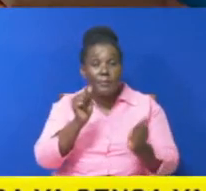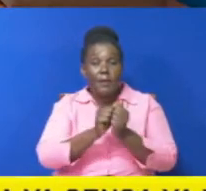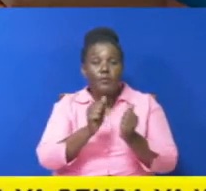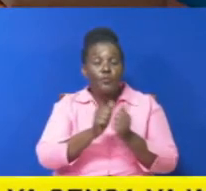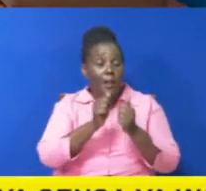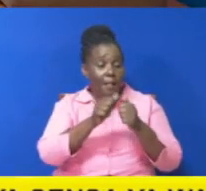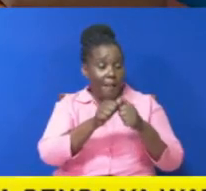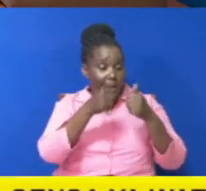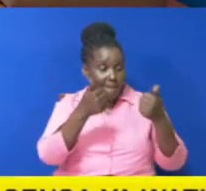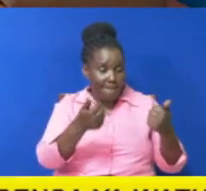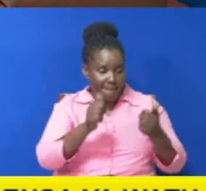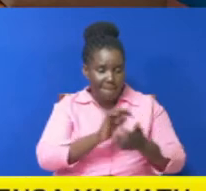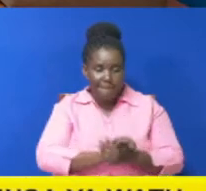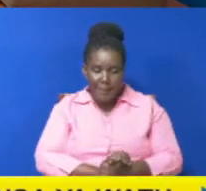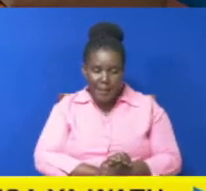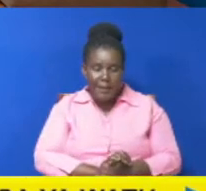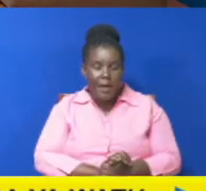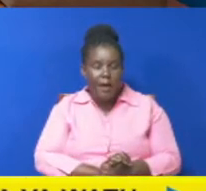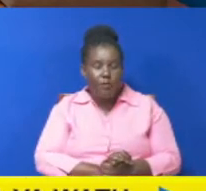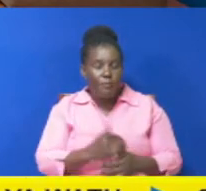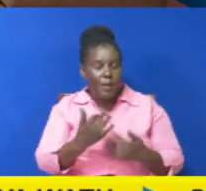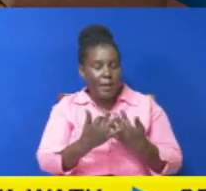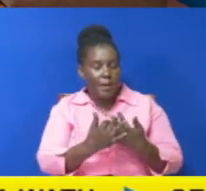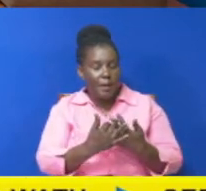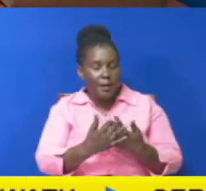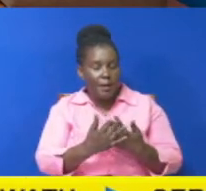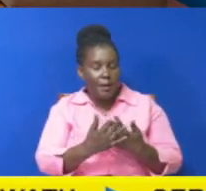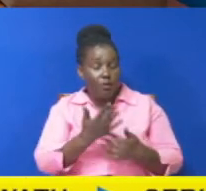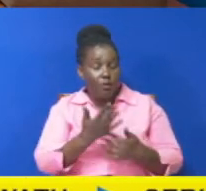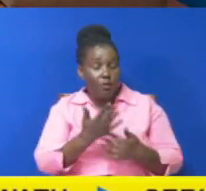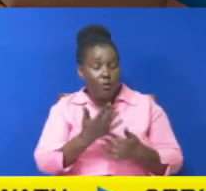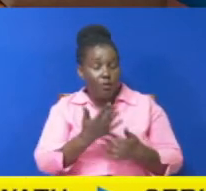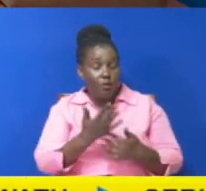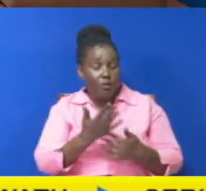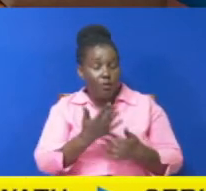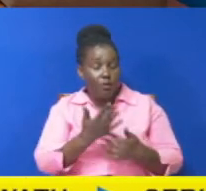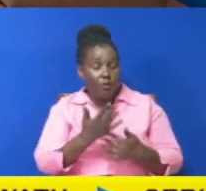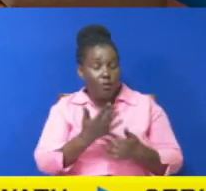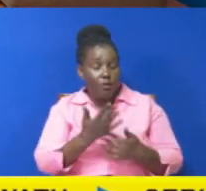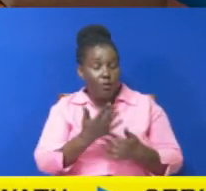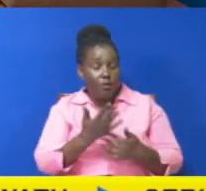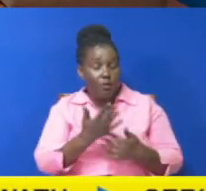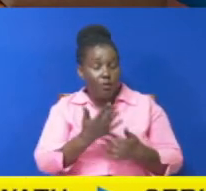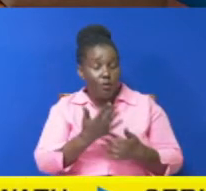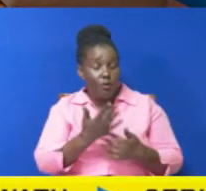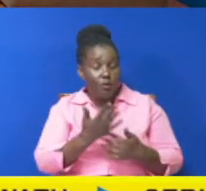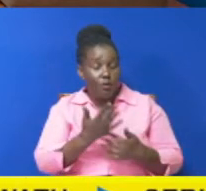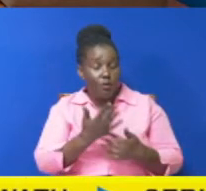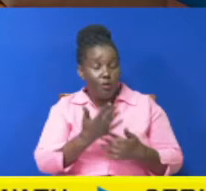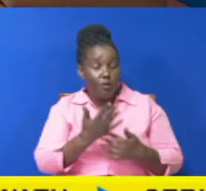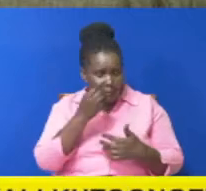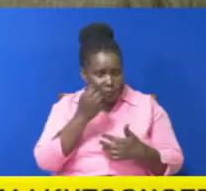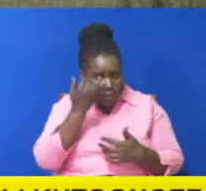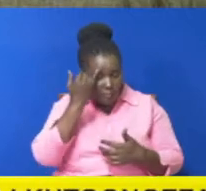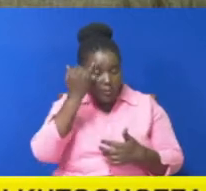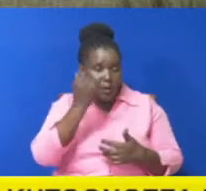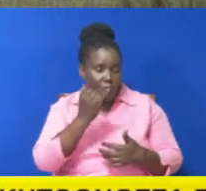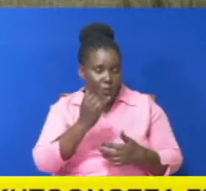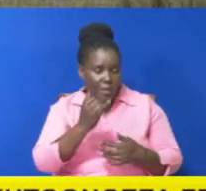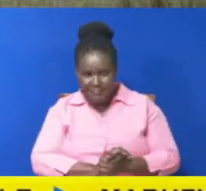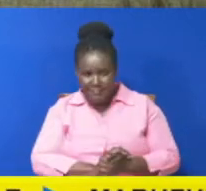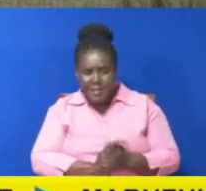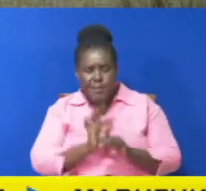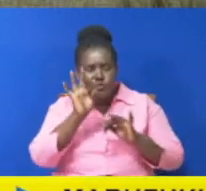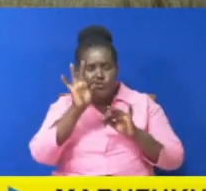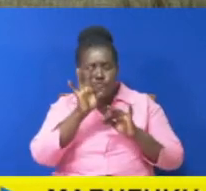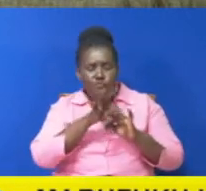gani nitamshauri kijana wa kike au wa kiume kabla hajaingia. Yes. Kwanza nataka nimwambie kwamba sababu kubwa ya talaka ni ile ndoa ambayo